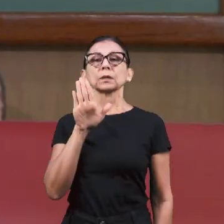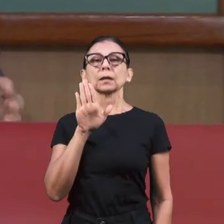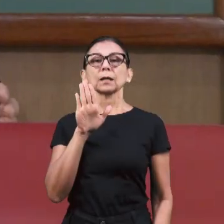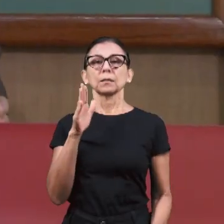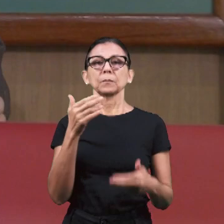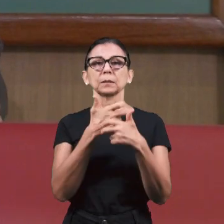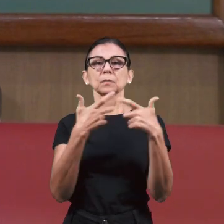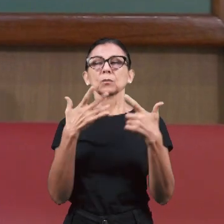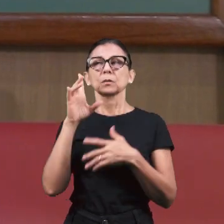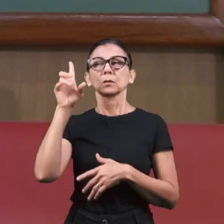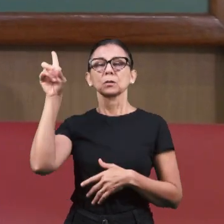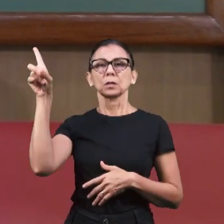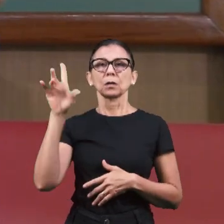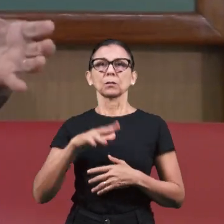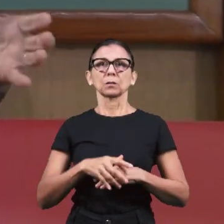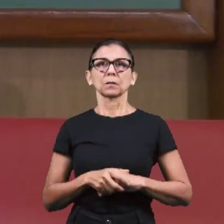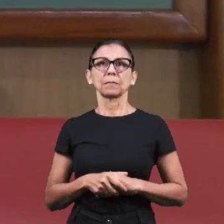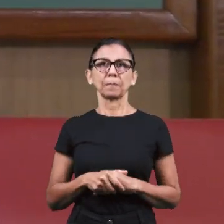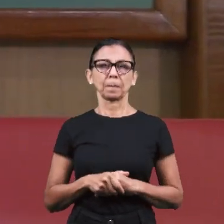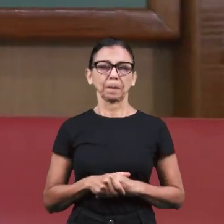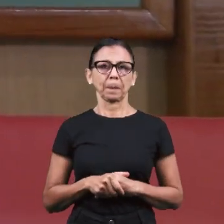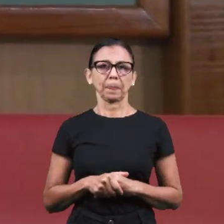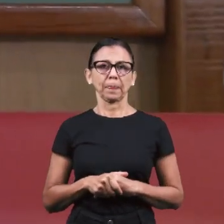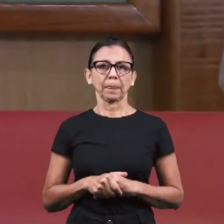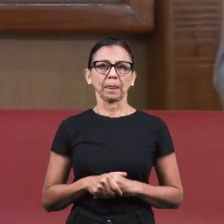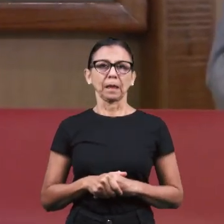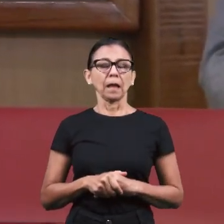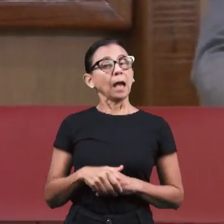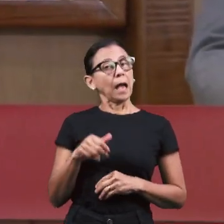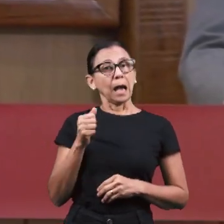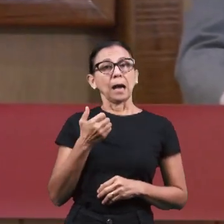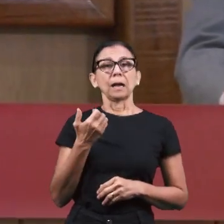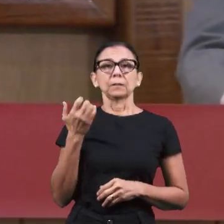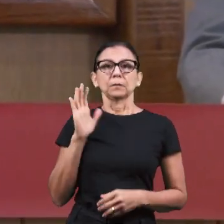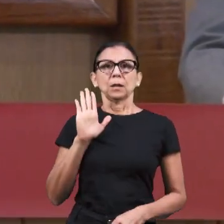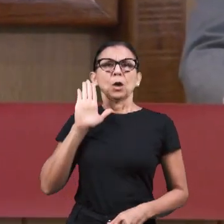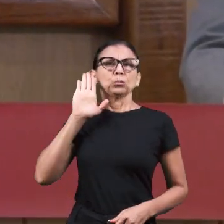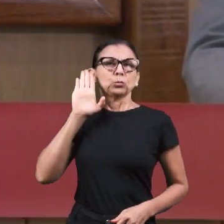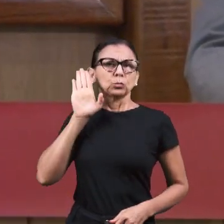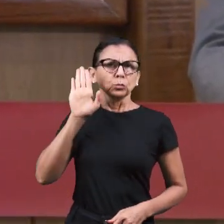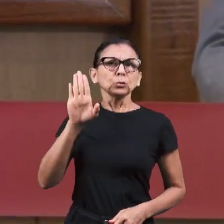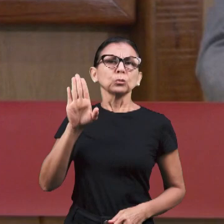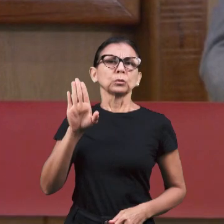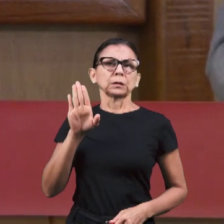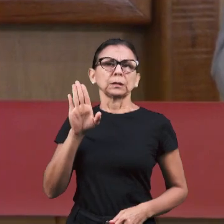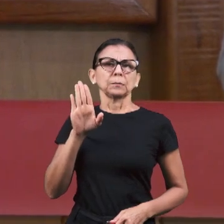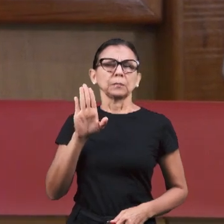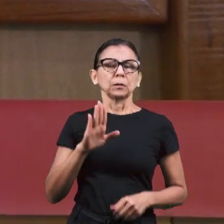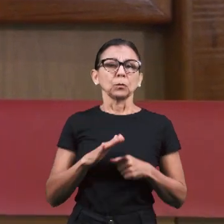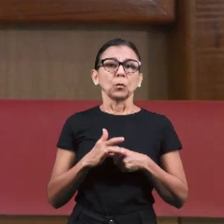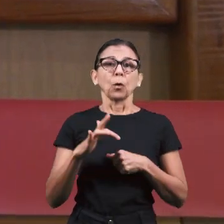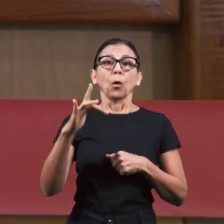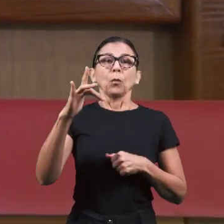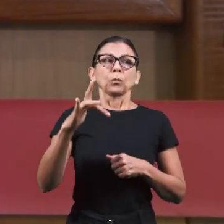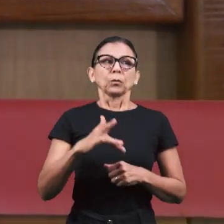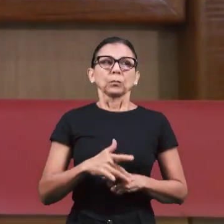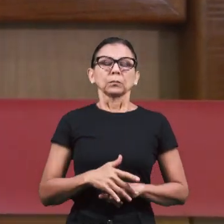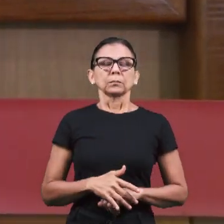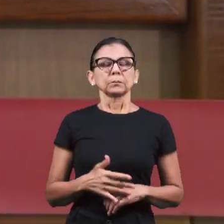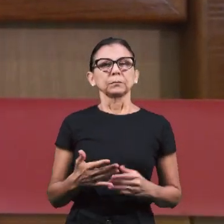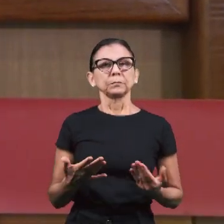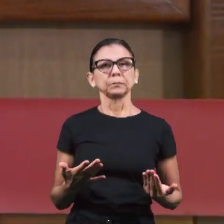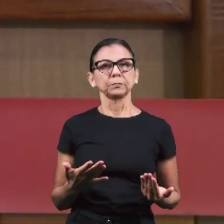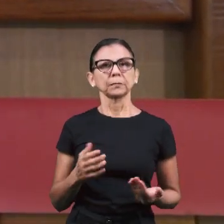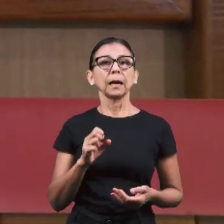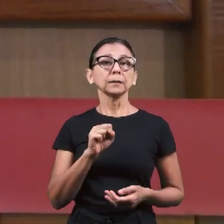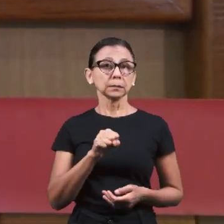l'or, vous pouvez jurer, parce que c'est l'or qui a la valeur, c'est le matériel qui a la valeur. Ce sont les objectifs